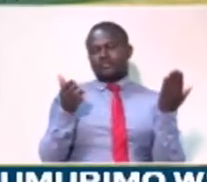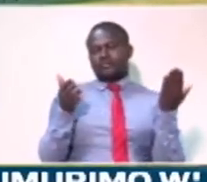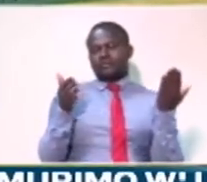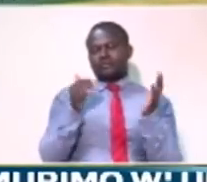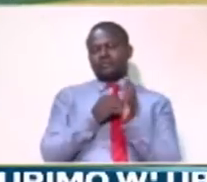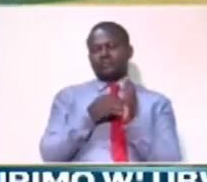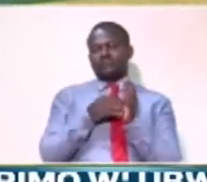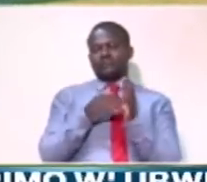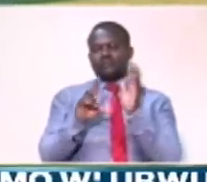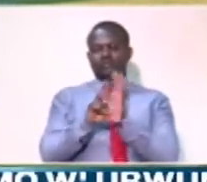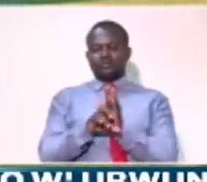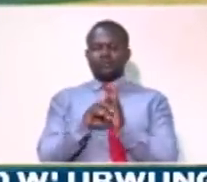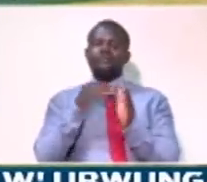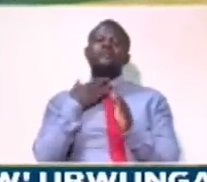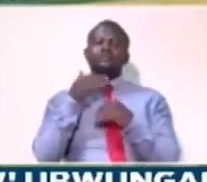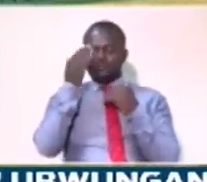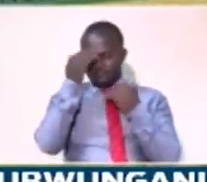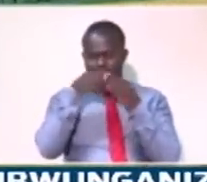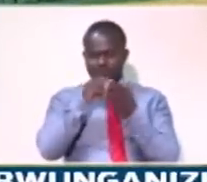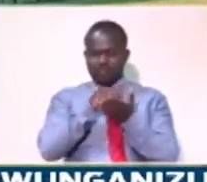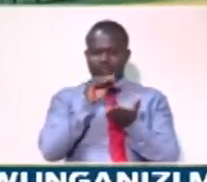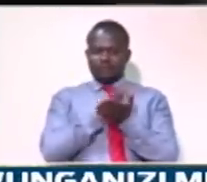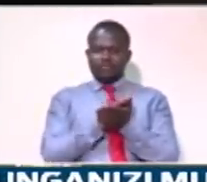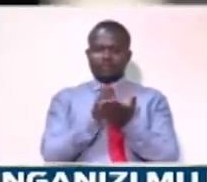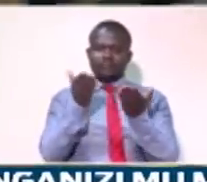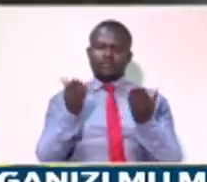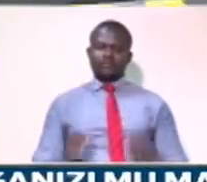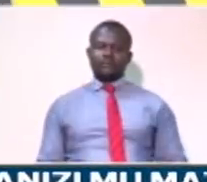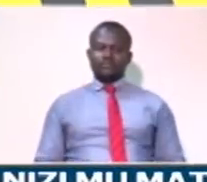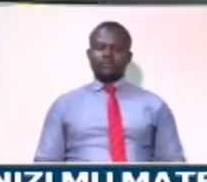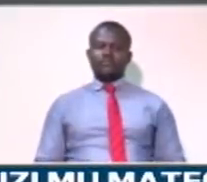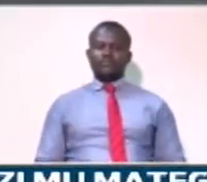yishe amategeko nkana kuko mu nyandiko birahari twabikurikiranye